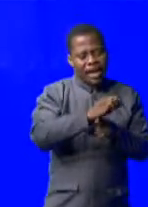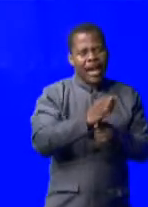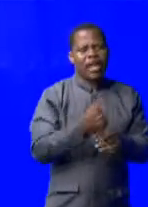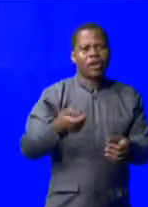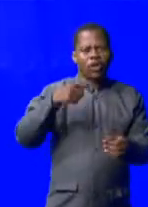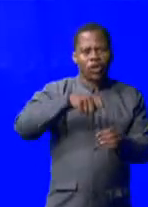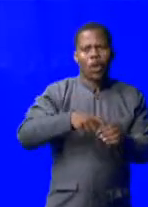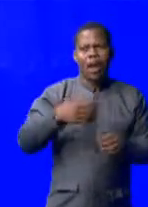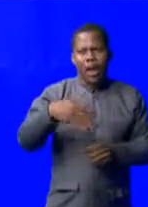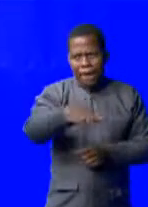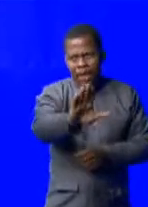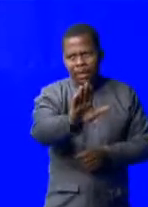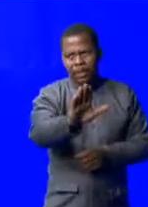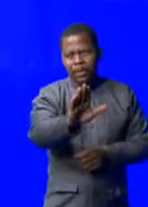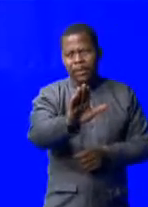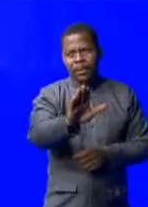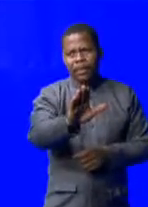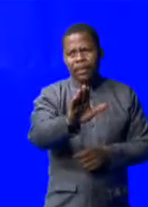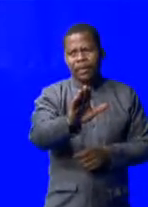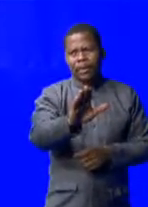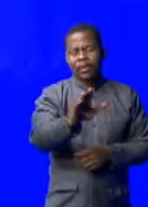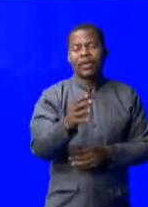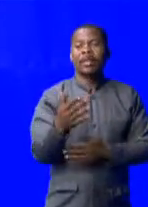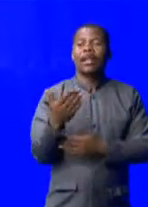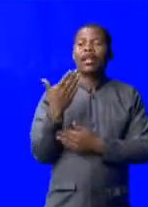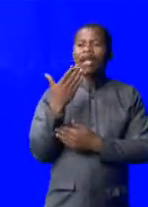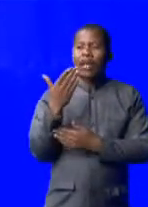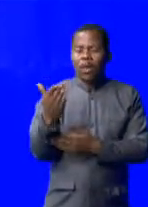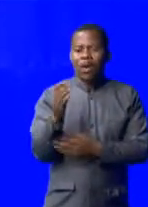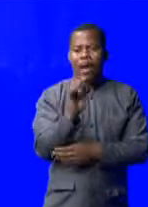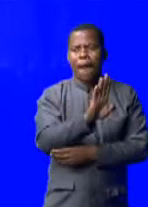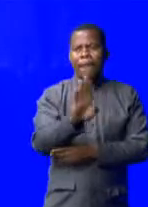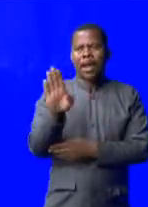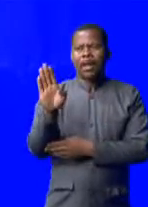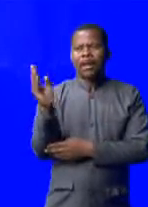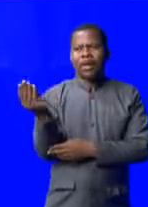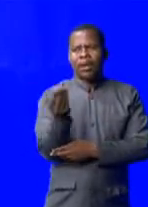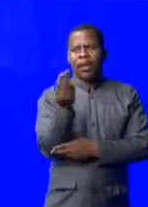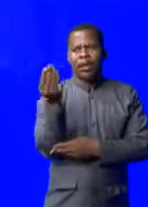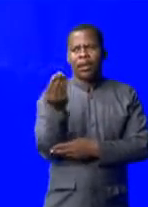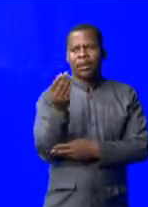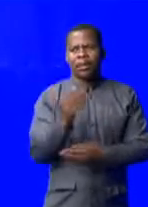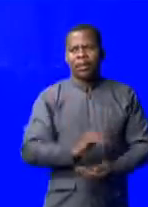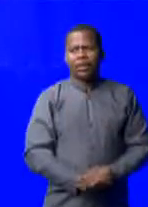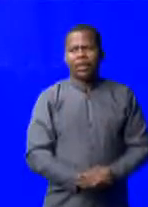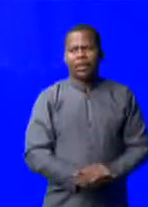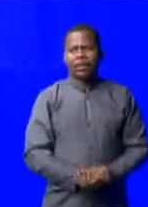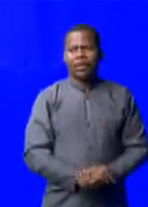emaphoyiseni bangene ezemakhadeni silo sikhulu siyabonga bayethe wena waphakathi